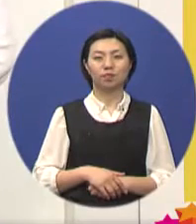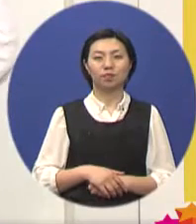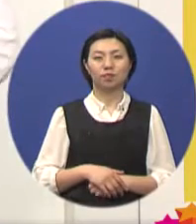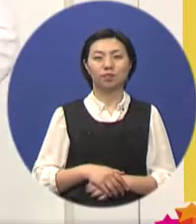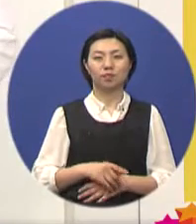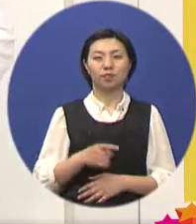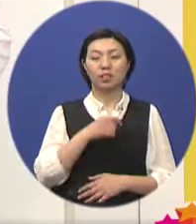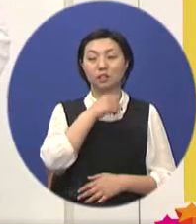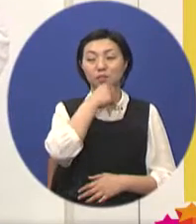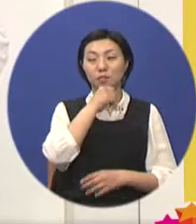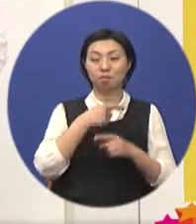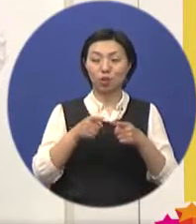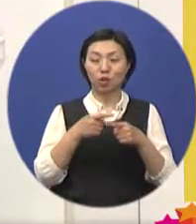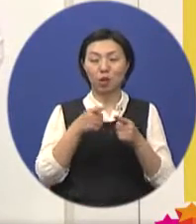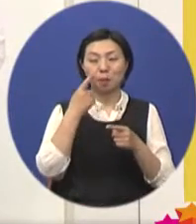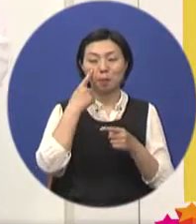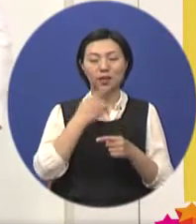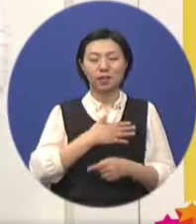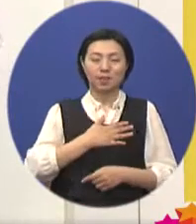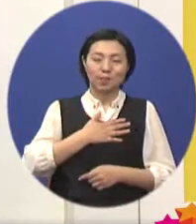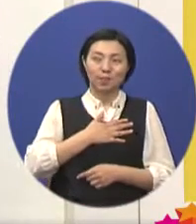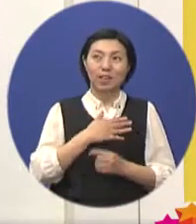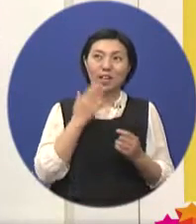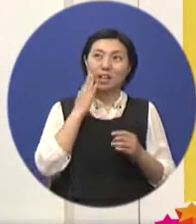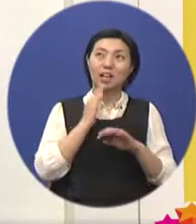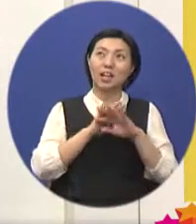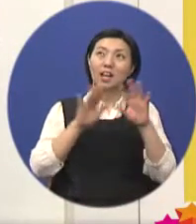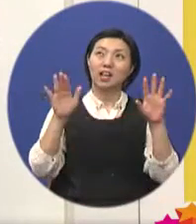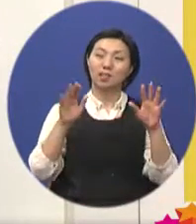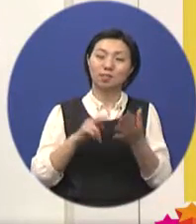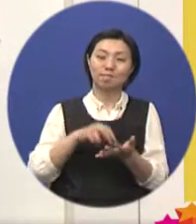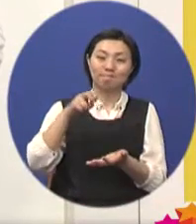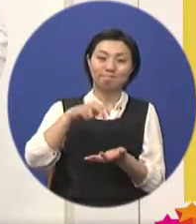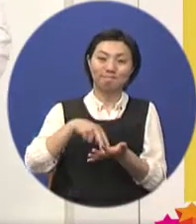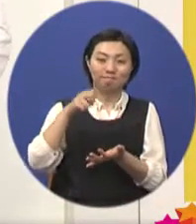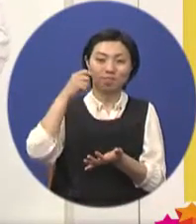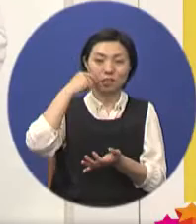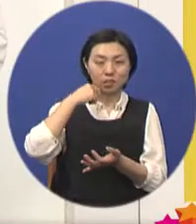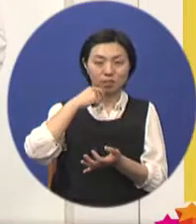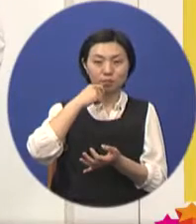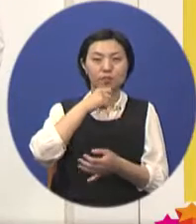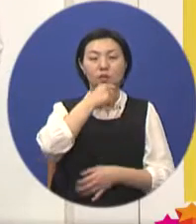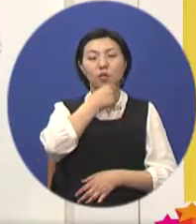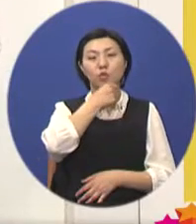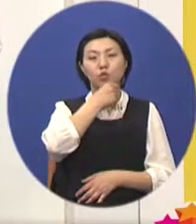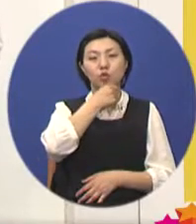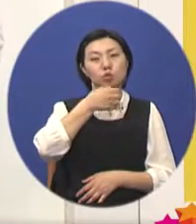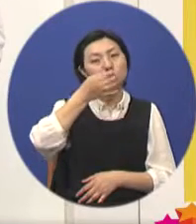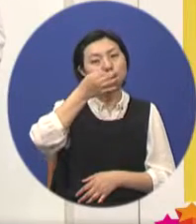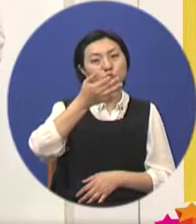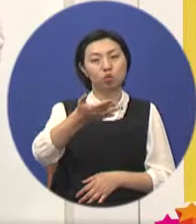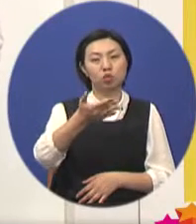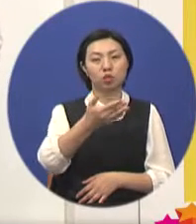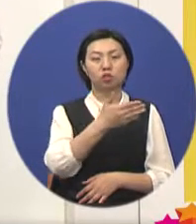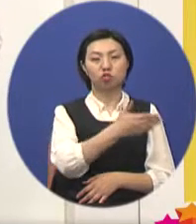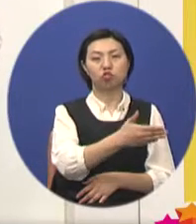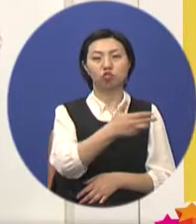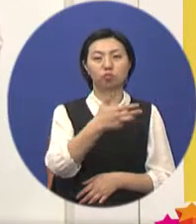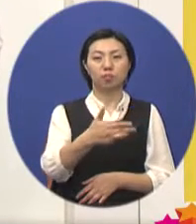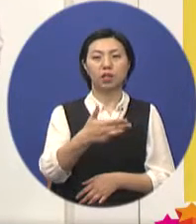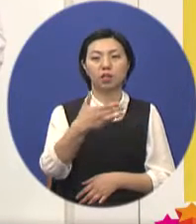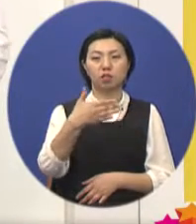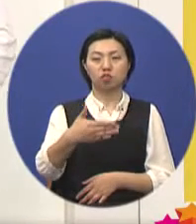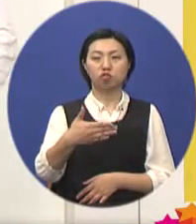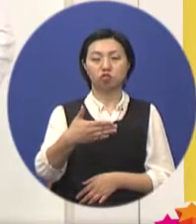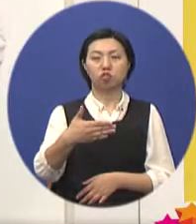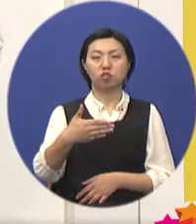뭐 네. 기분이 너무 뭐 하늘로 솟지요. 네. 점수 보겠습니다. 네, 점수 보겠습니다. 네. 9점, 8점,